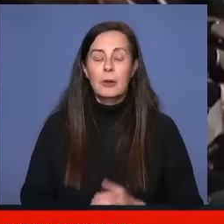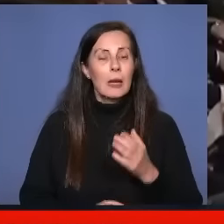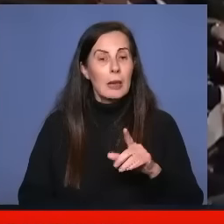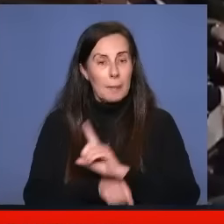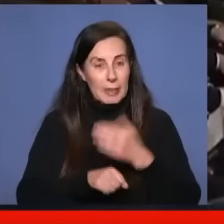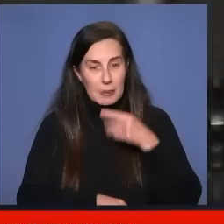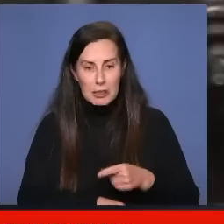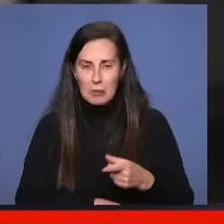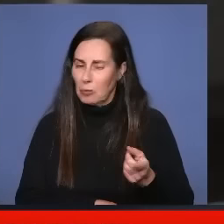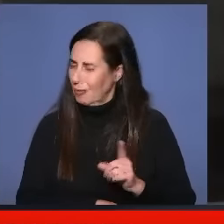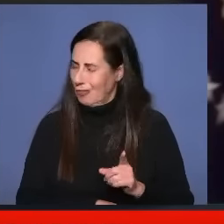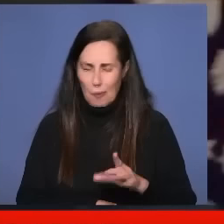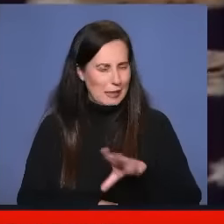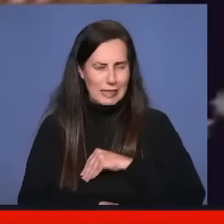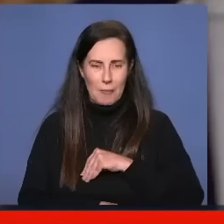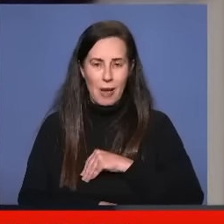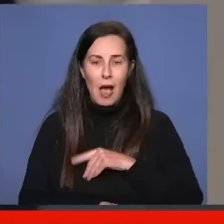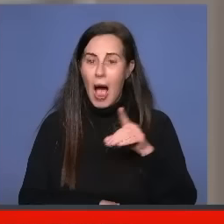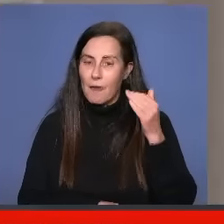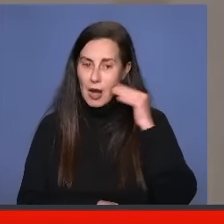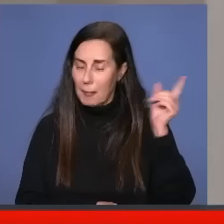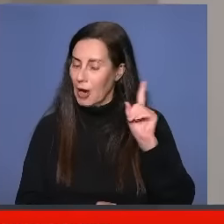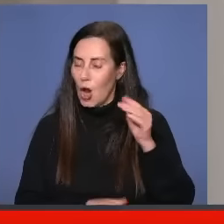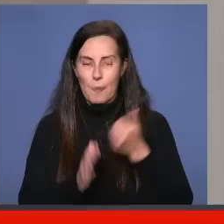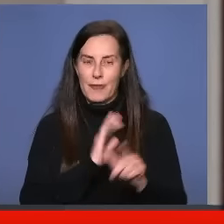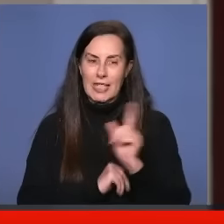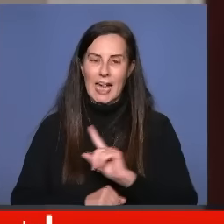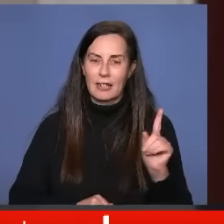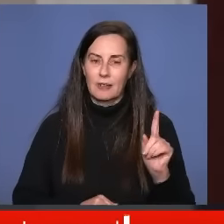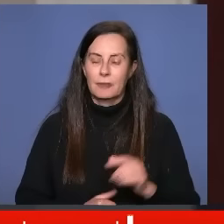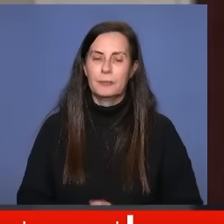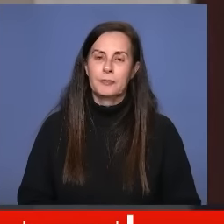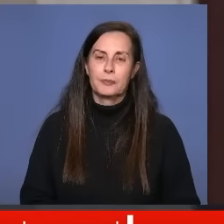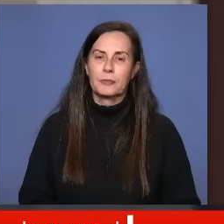לא מתפתה לעסקה, אבל הממשל אינו מתכוון להרפות. נתן גוטמן, וושינגטון.